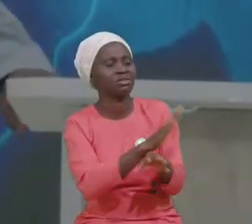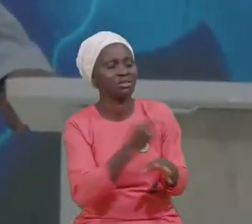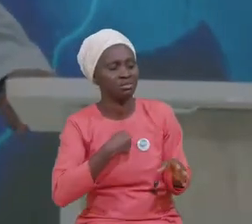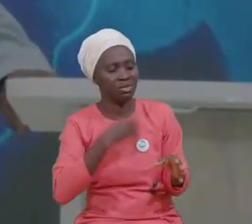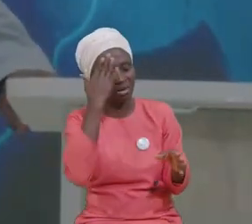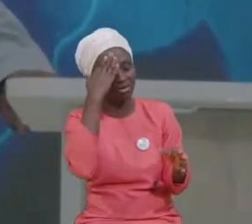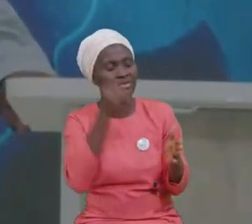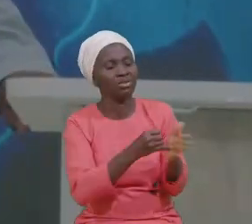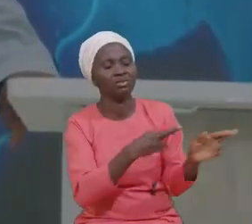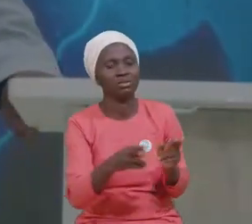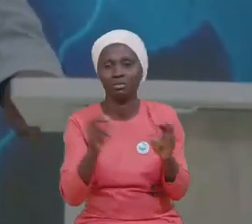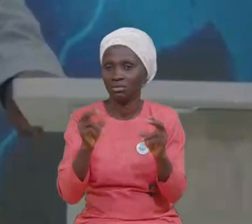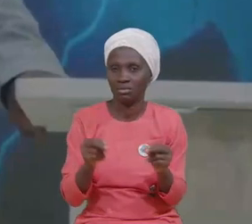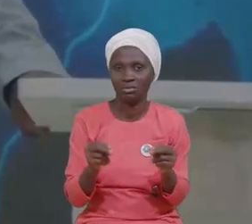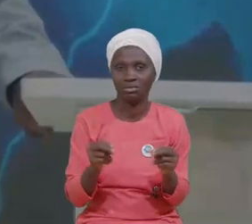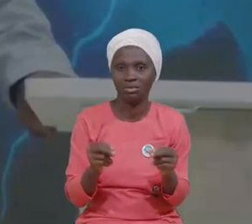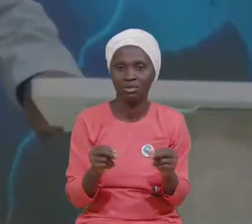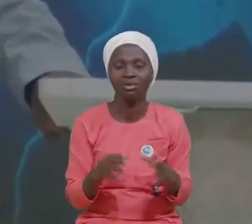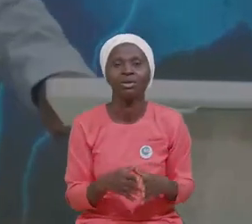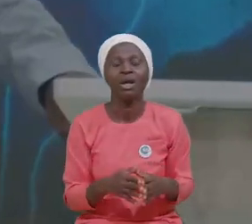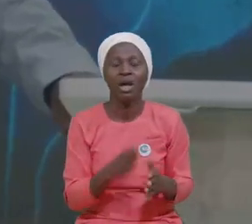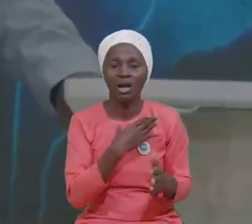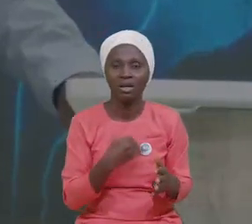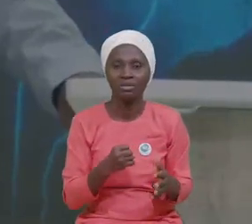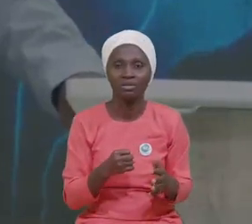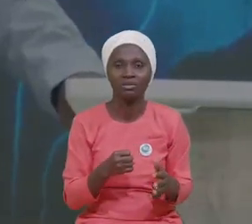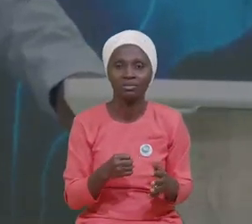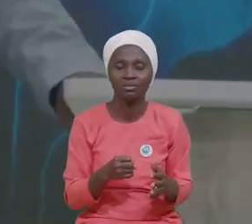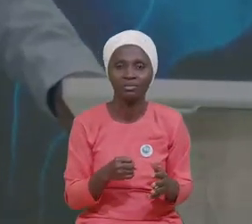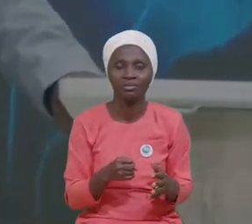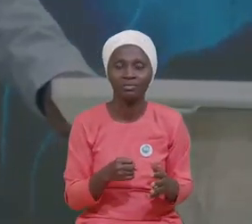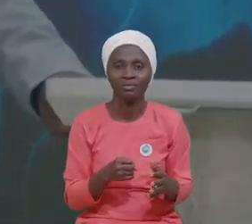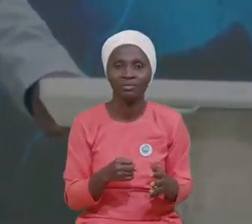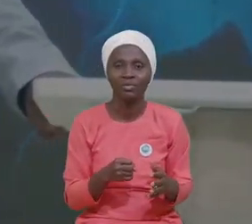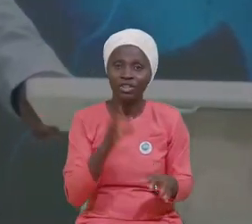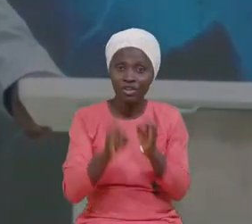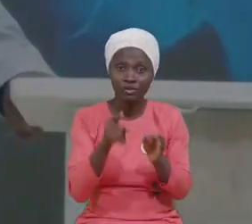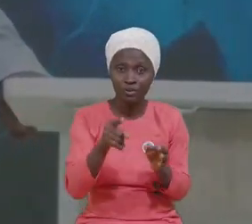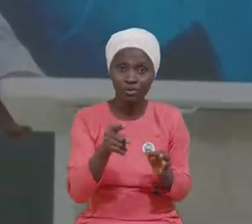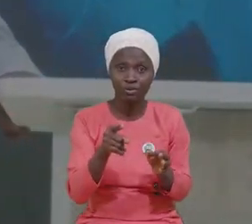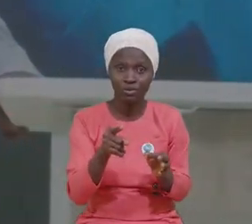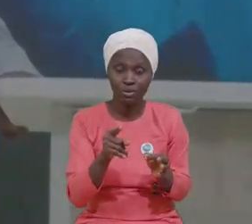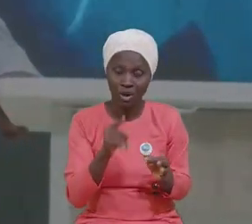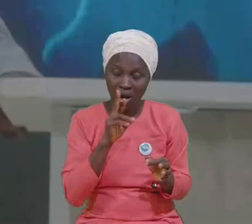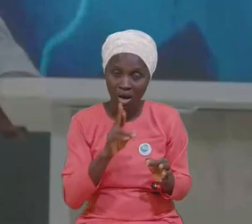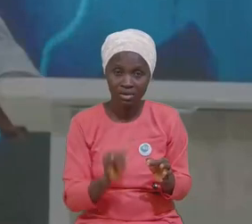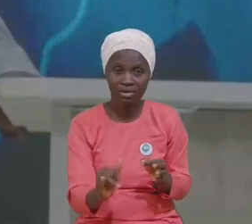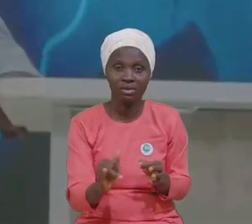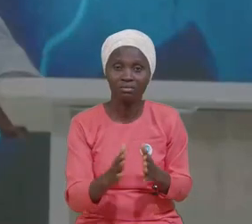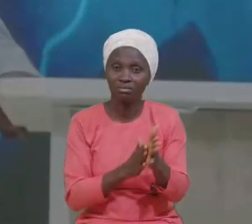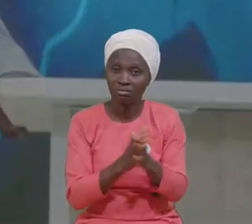Ah, j'ai une courte durée d'apprentissage. Ah, on ne peut pas m'enseigner au-delà de telle période. Mais si tu